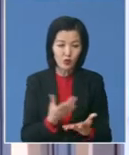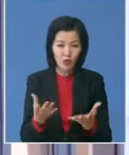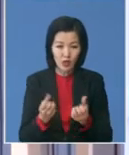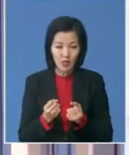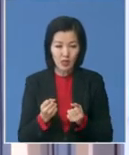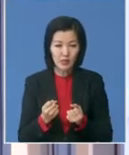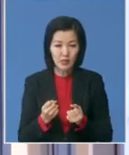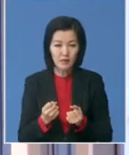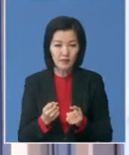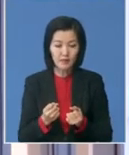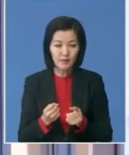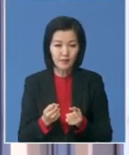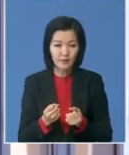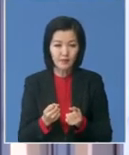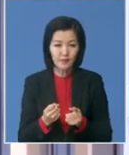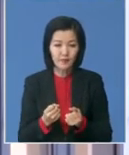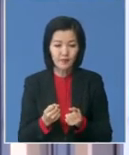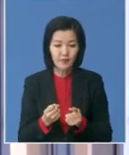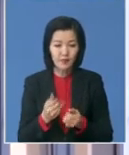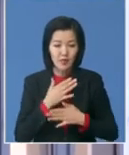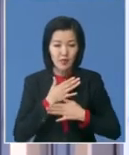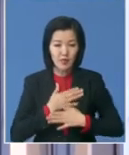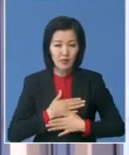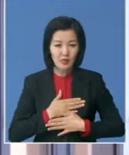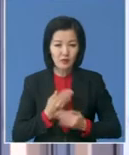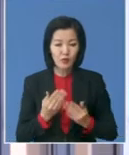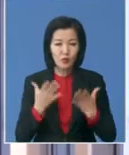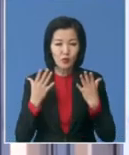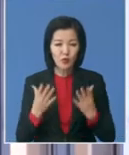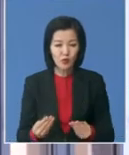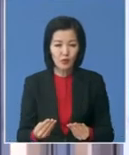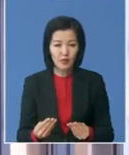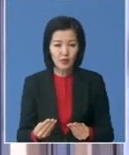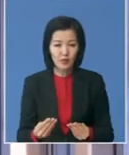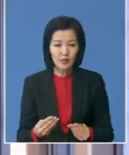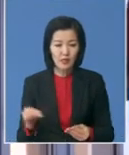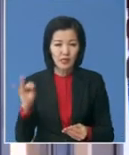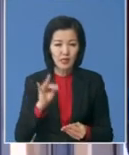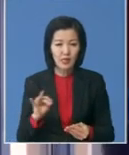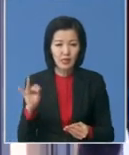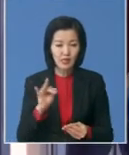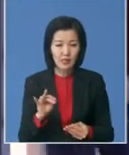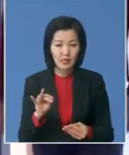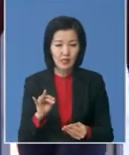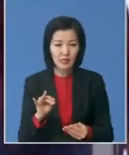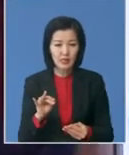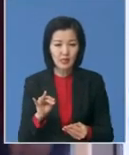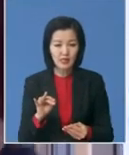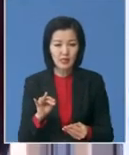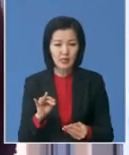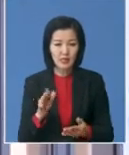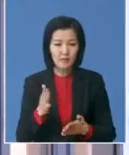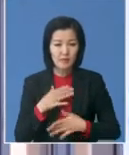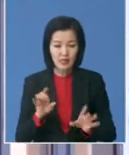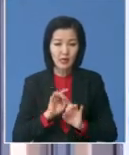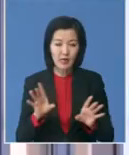ақындарға шабыт береді. Ол кісілерге риза болғаным бүгінгі күнде тарихтың шежіресін шаршамай келіп бізге шертіп